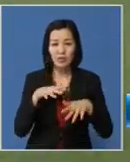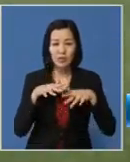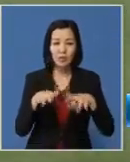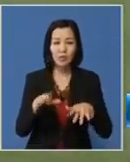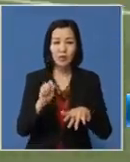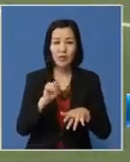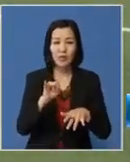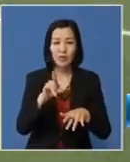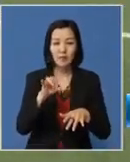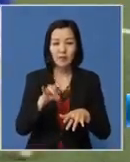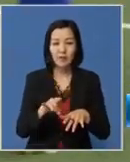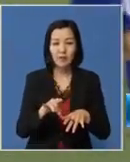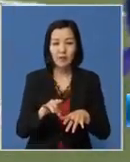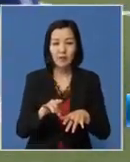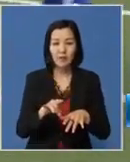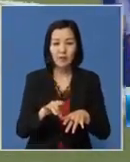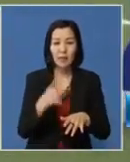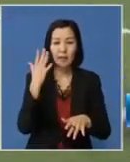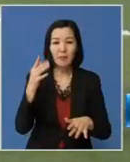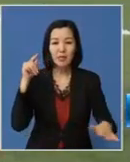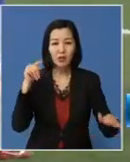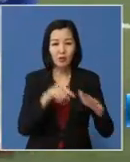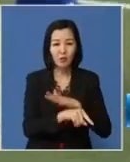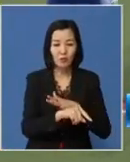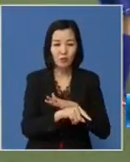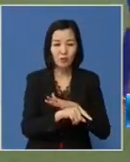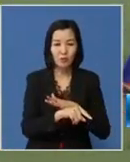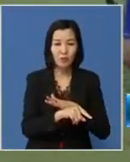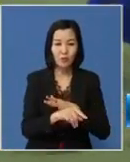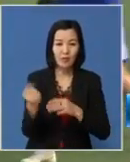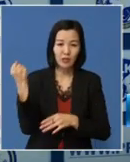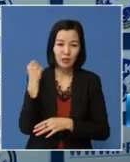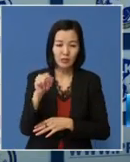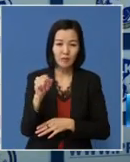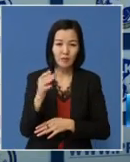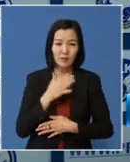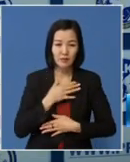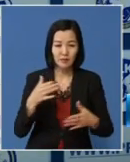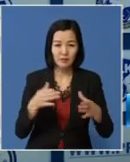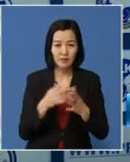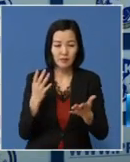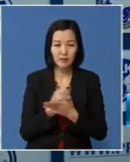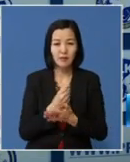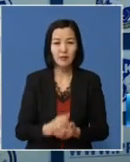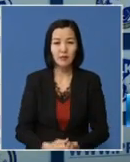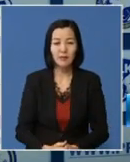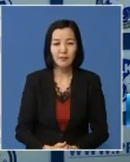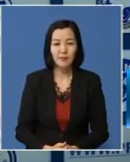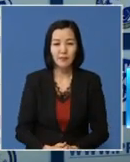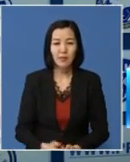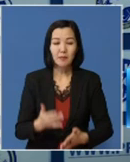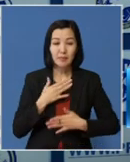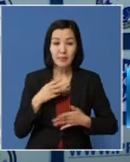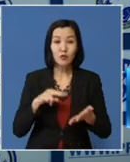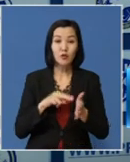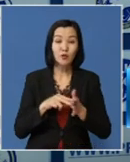Айбар Жақсылықов жетісу пайдасына 5-ші голды соғып кездесудің нүктесін қойды. Все произошло так, как мы планировали. Біздің